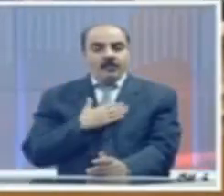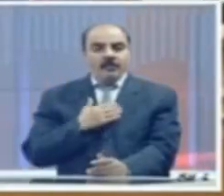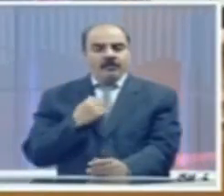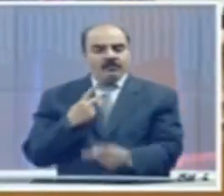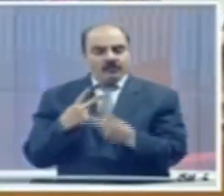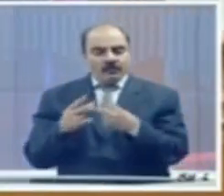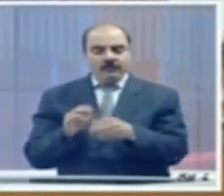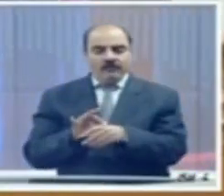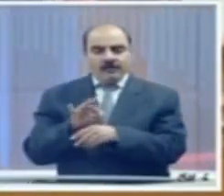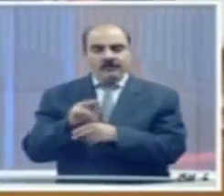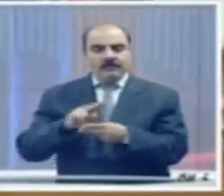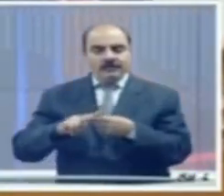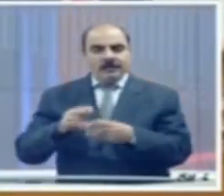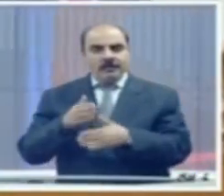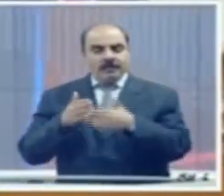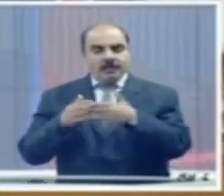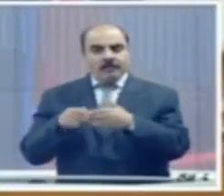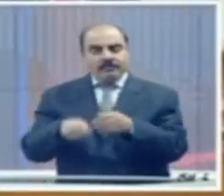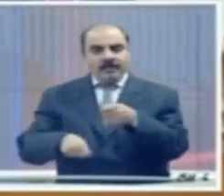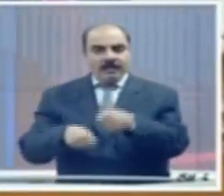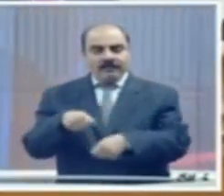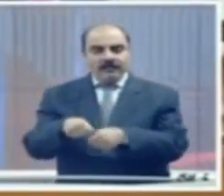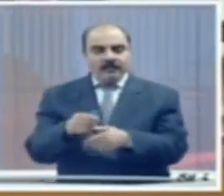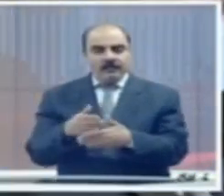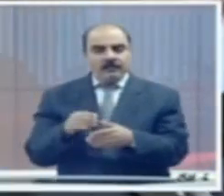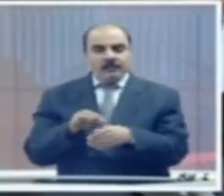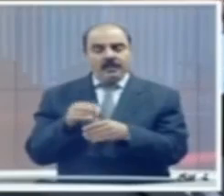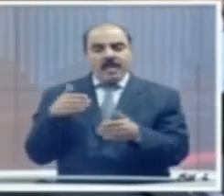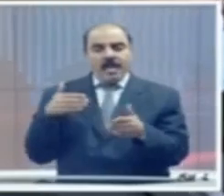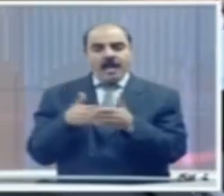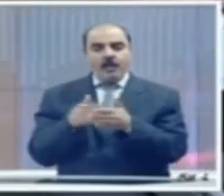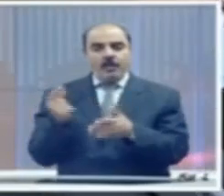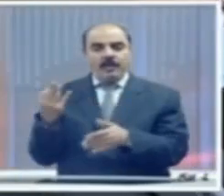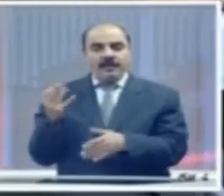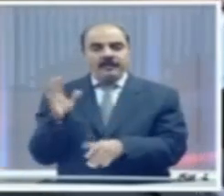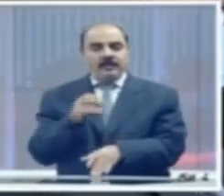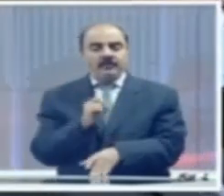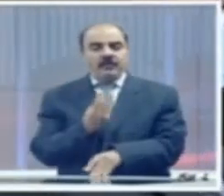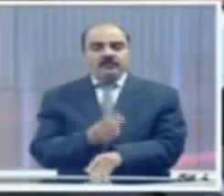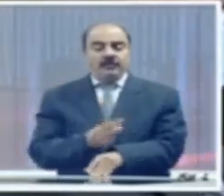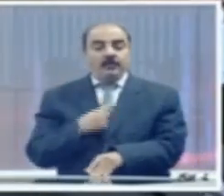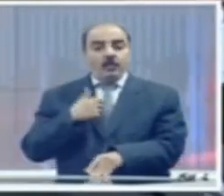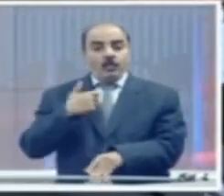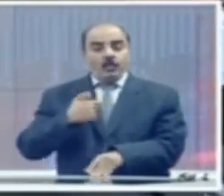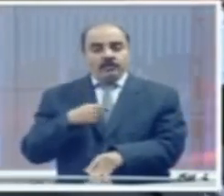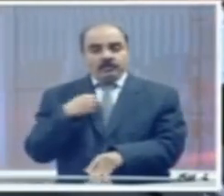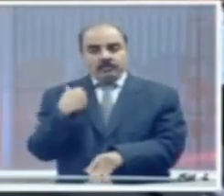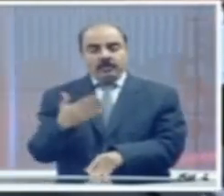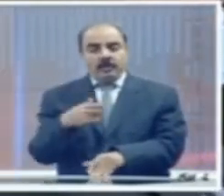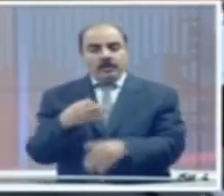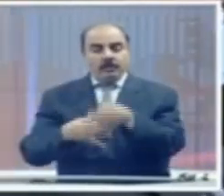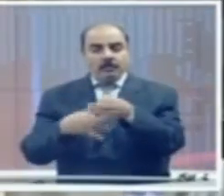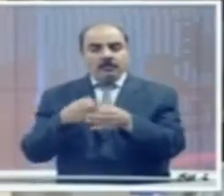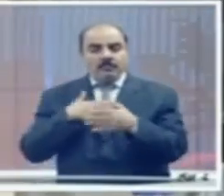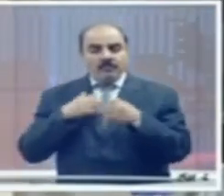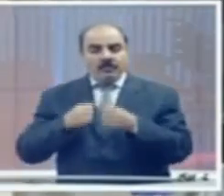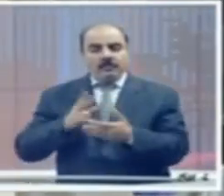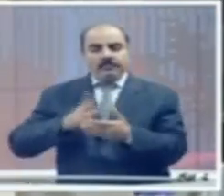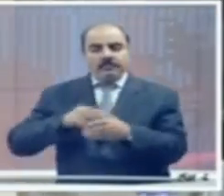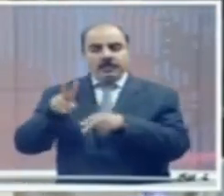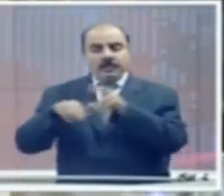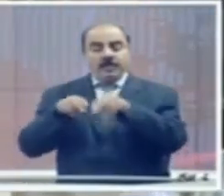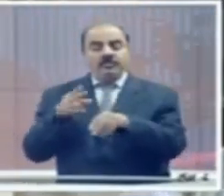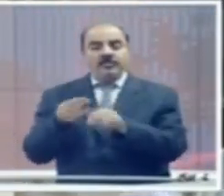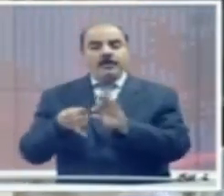الحكومة تمد فترة التصالح في مخالفات البناء لنهاية العام، وتفوض وزيري المالية والصحة للتعاقد